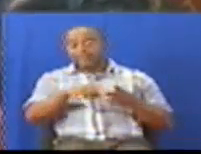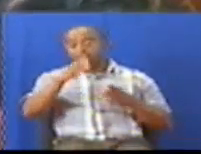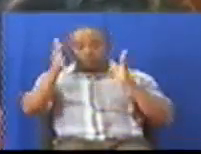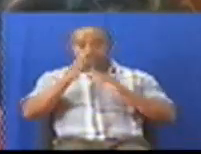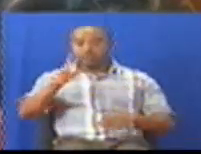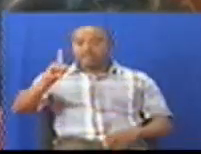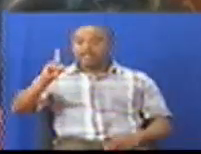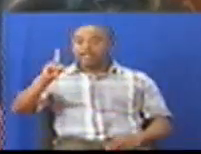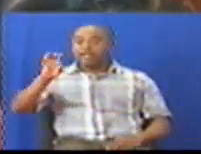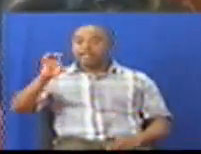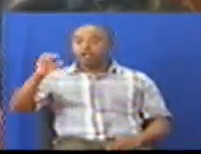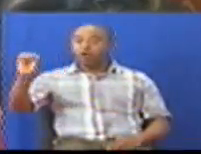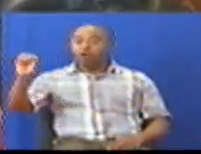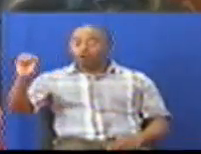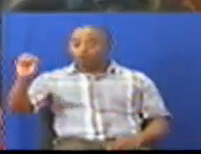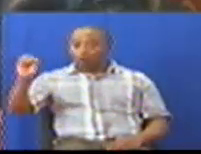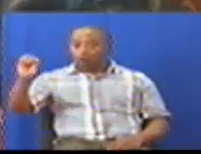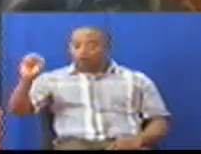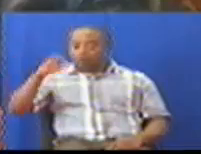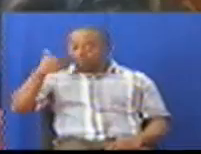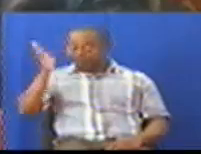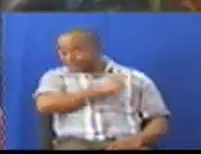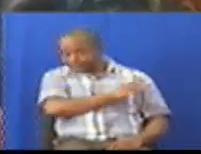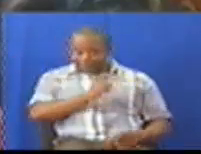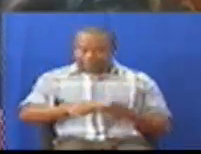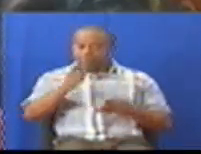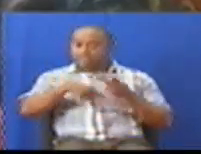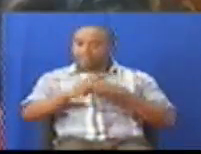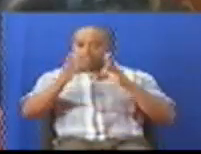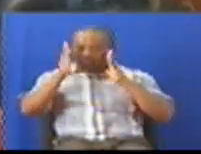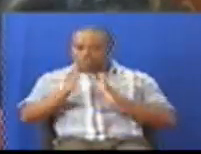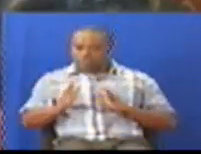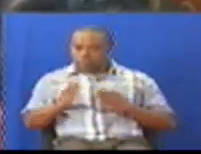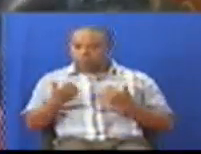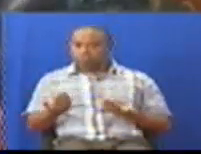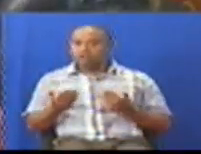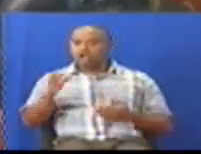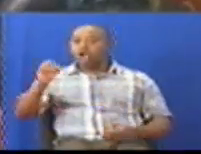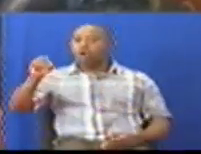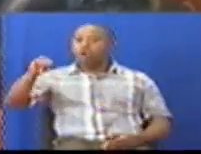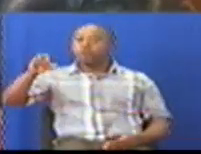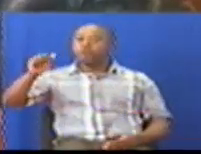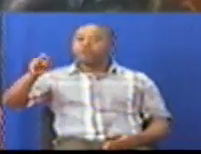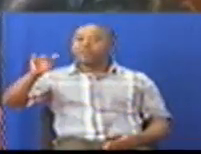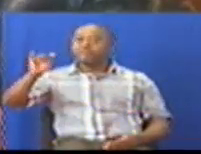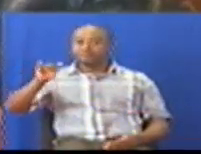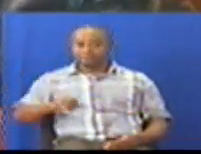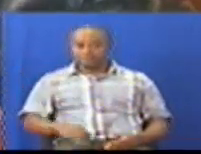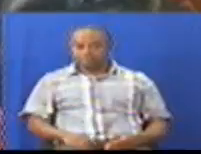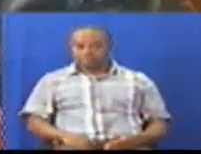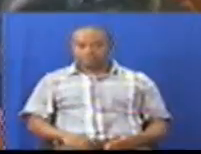Mheshimiwa Omar Mohamed Kigua, Mheshimiwa Magdalena Hamisa Kaya ajiandae.